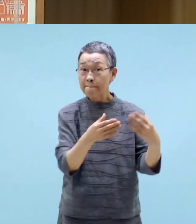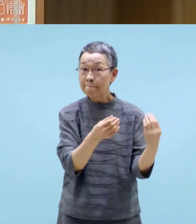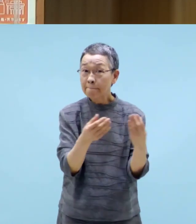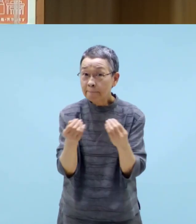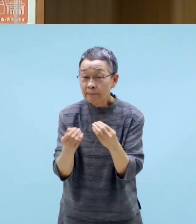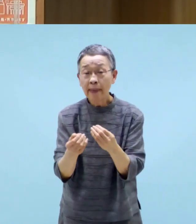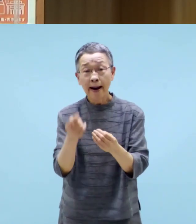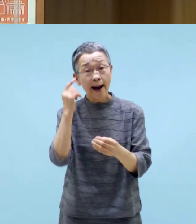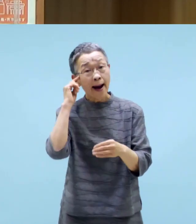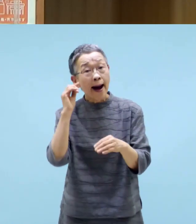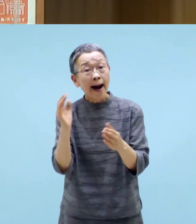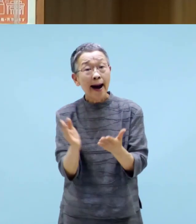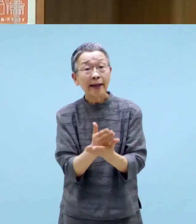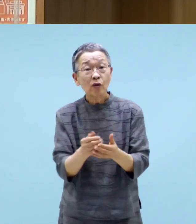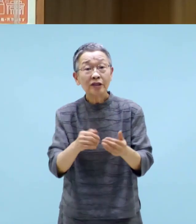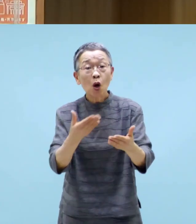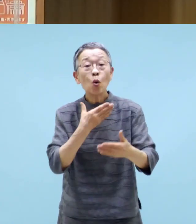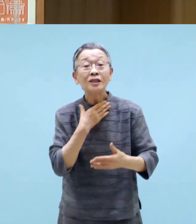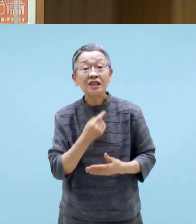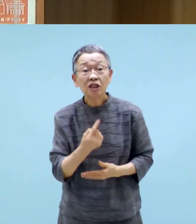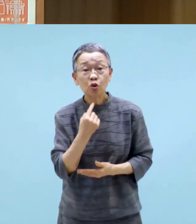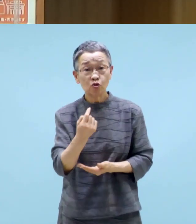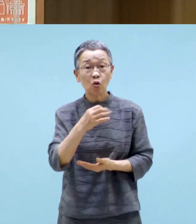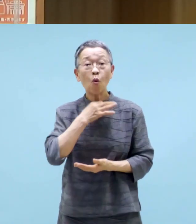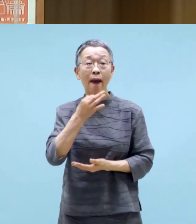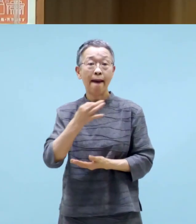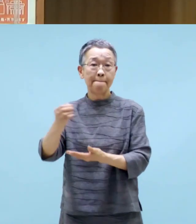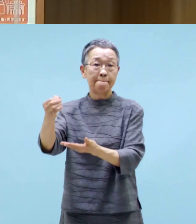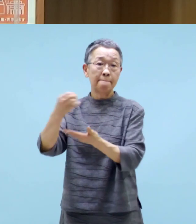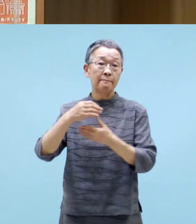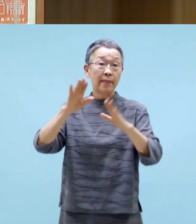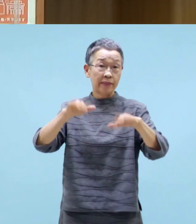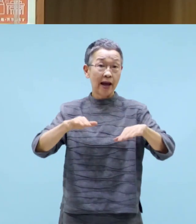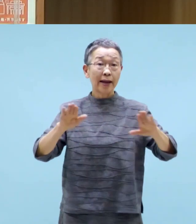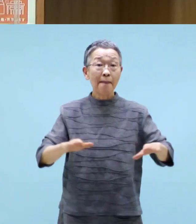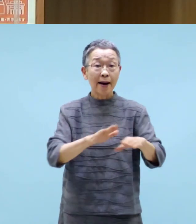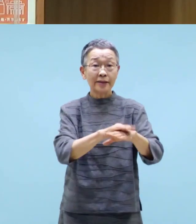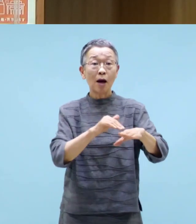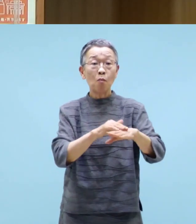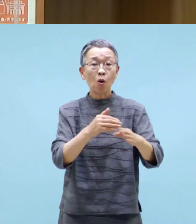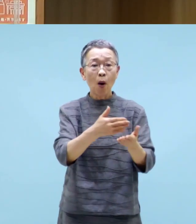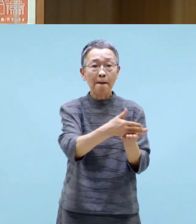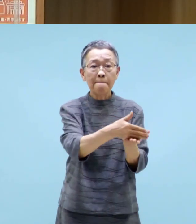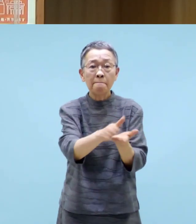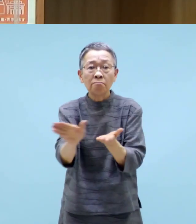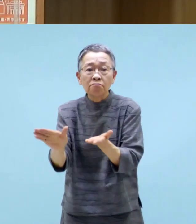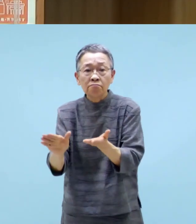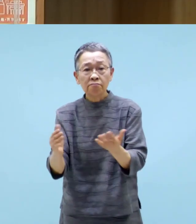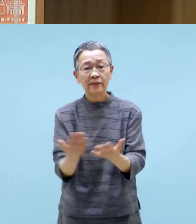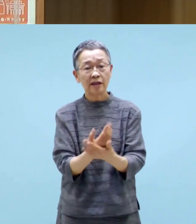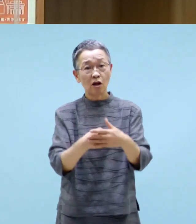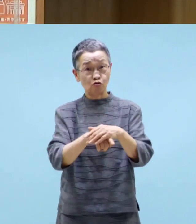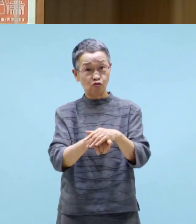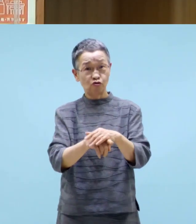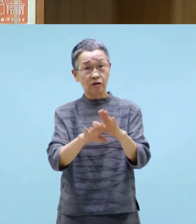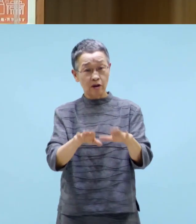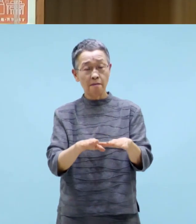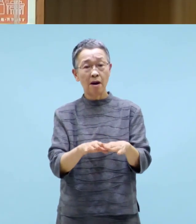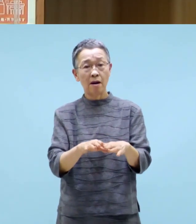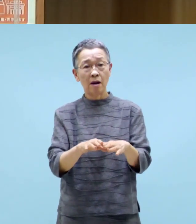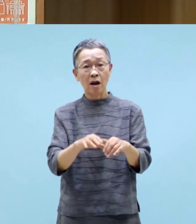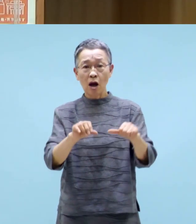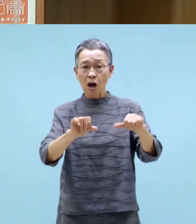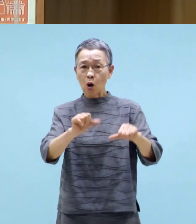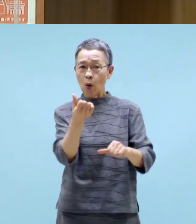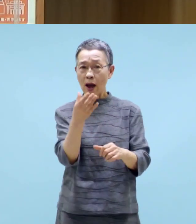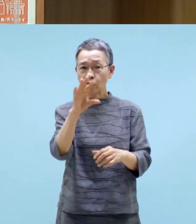という強い業界の声がありました。今札幌が除外されているということは、まあ、アバウトですけど500万人のう